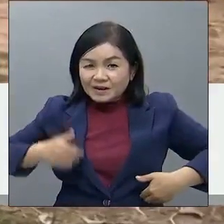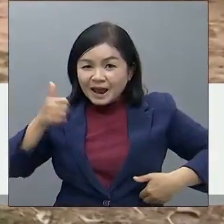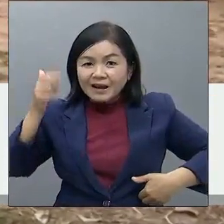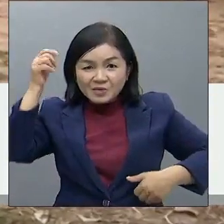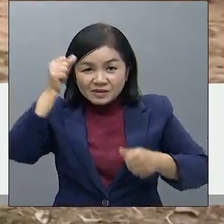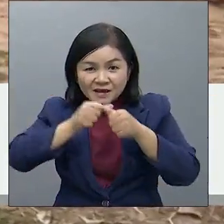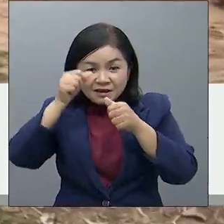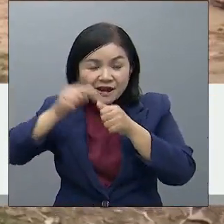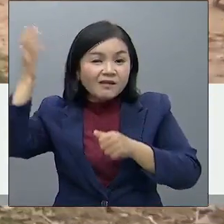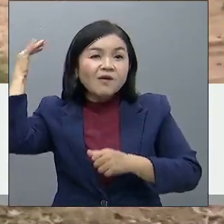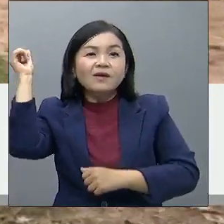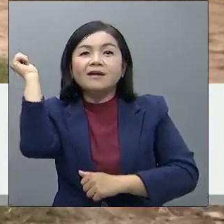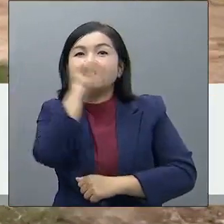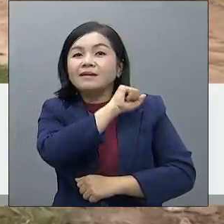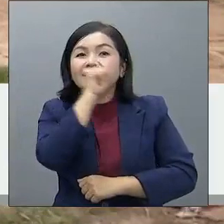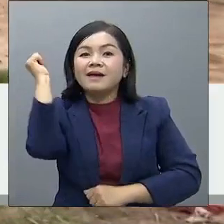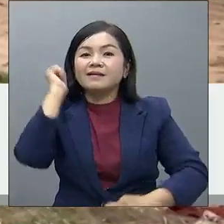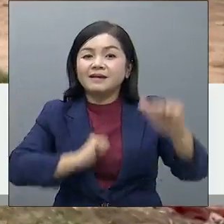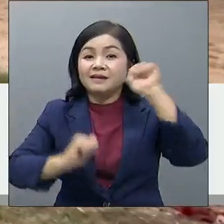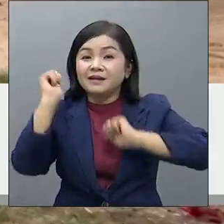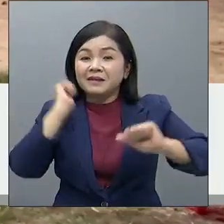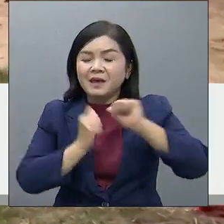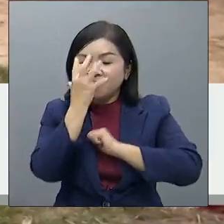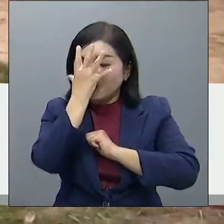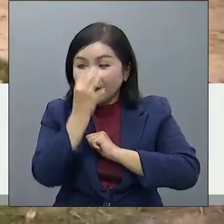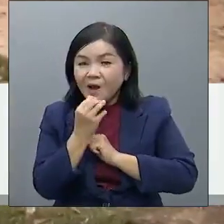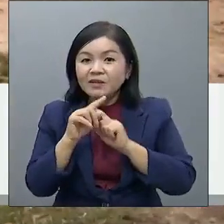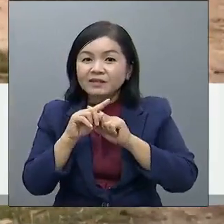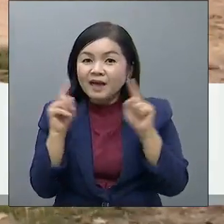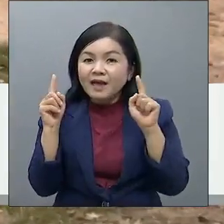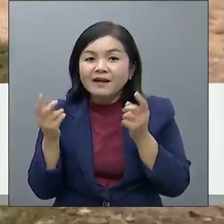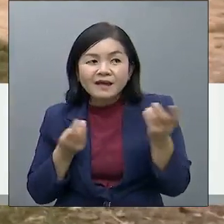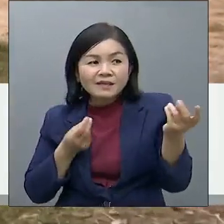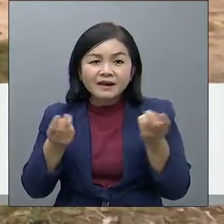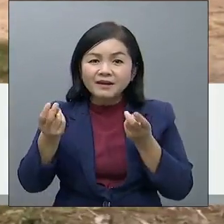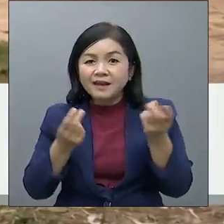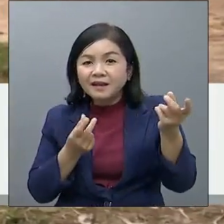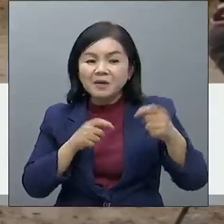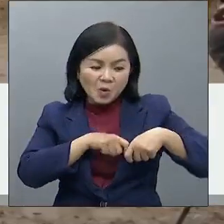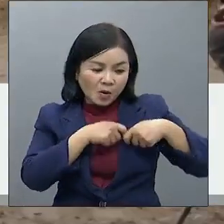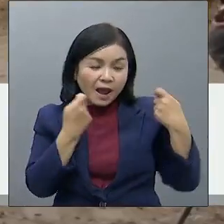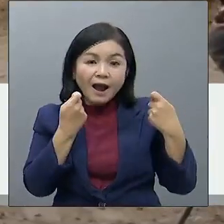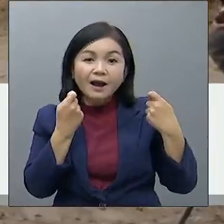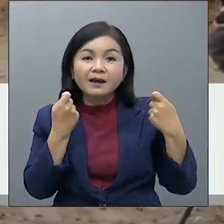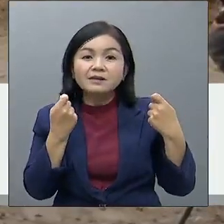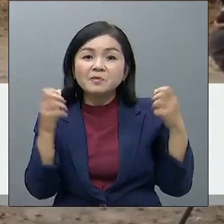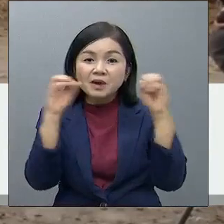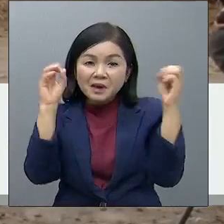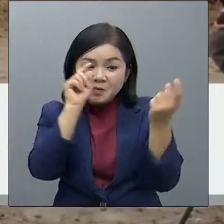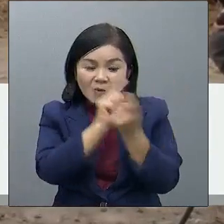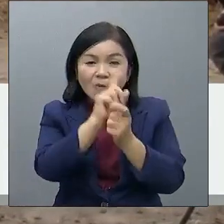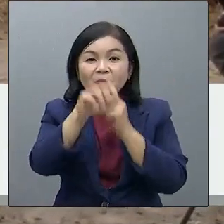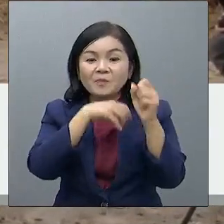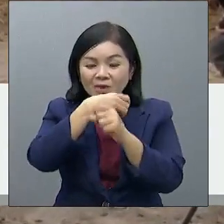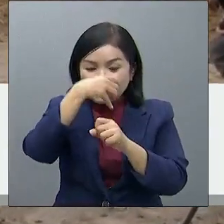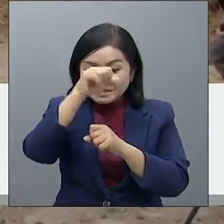ดช้ำมาโชว์ลีลาเต้นสายสะโพกพลิ้วๆแบบเจ็บๆกวนๆค่ะครั้งแรกในรอบเกือบ10ปีเลยในชื่อเจ็บเหน็